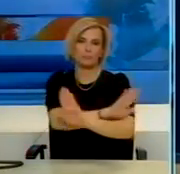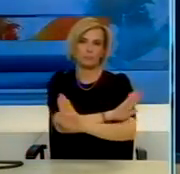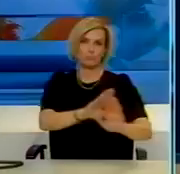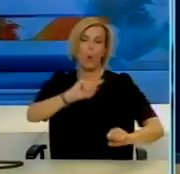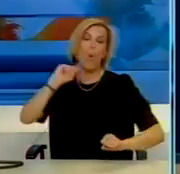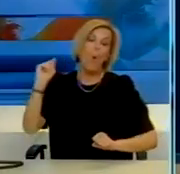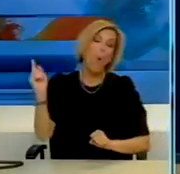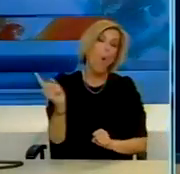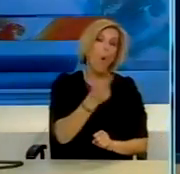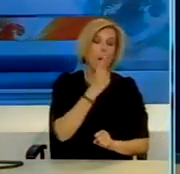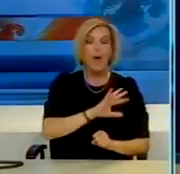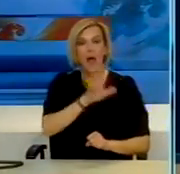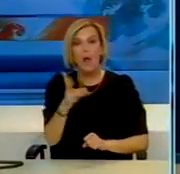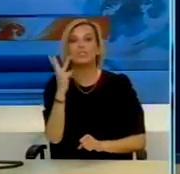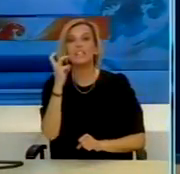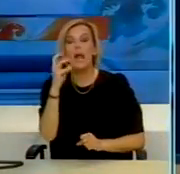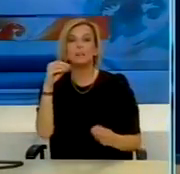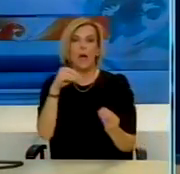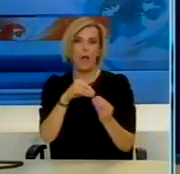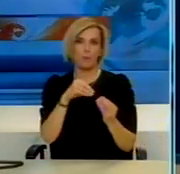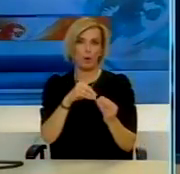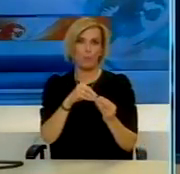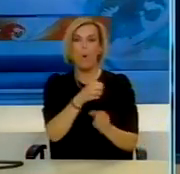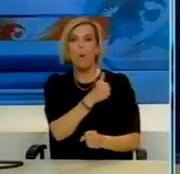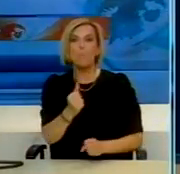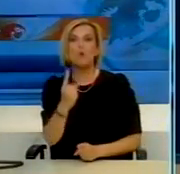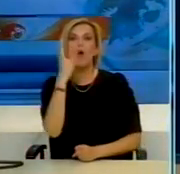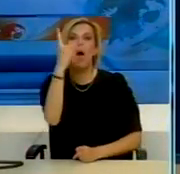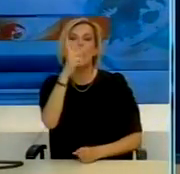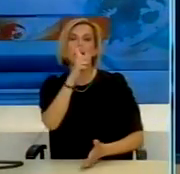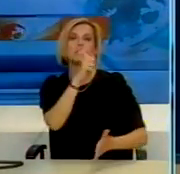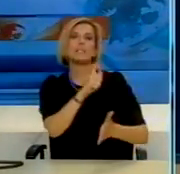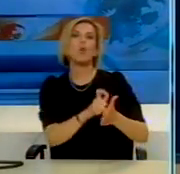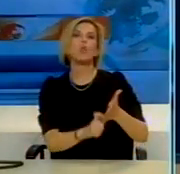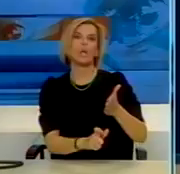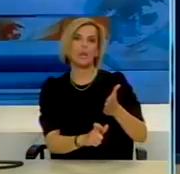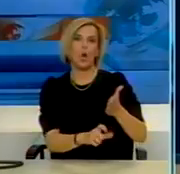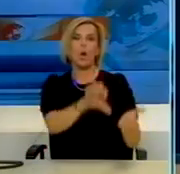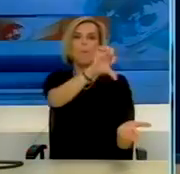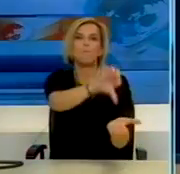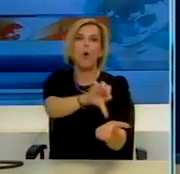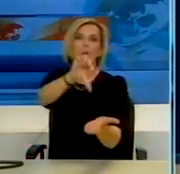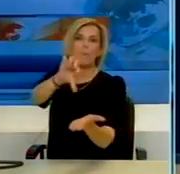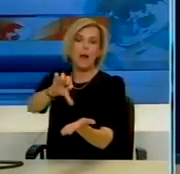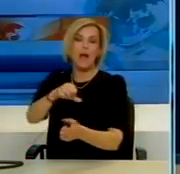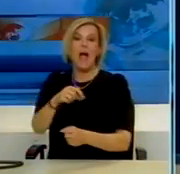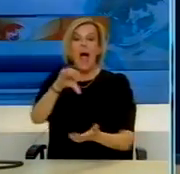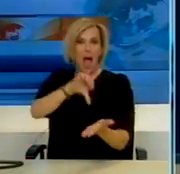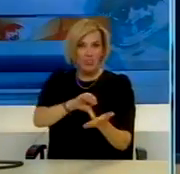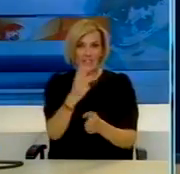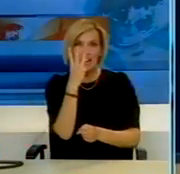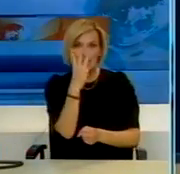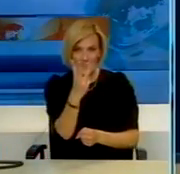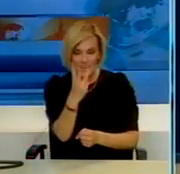την υποχρέωση να λειτουργεί τουλάχιστον ένα ξενοδοχείο ανά πρωτεύουσα περιφερειακής ενότητας και 3 σε Αθήνα και